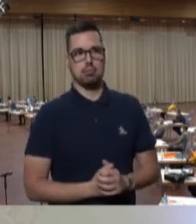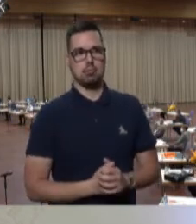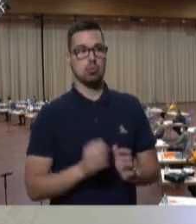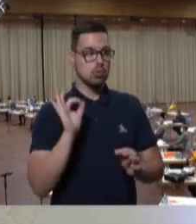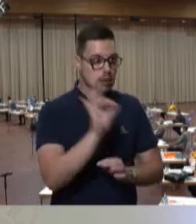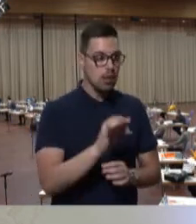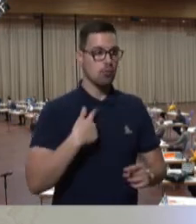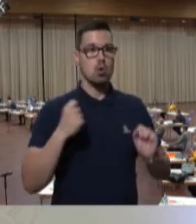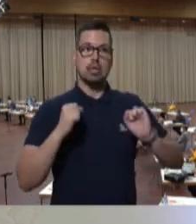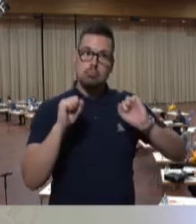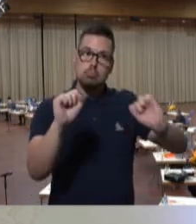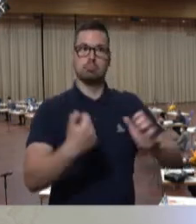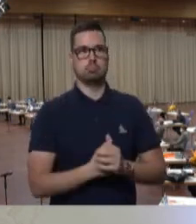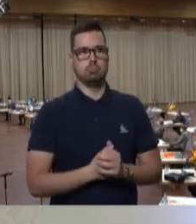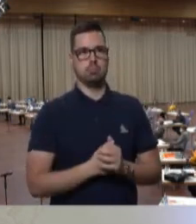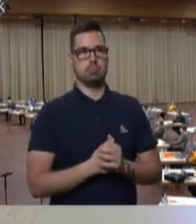wir uns ein.